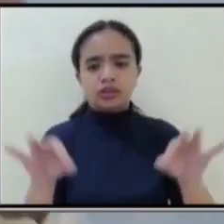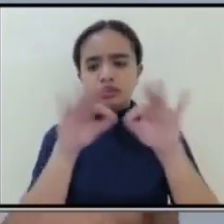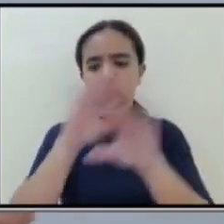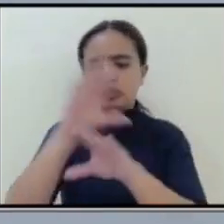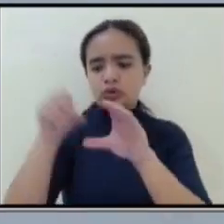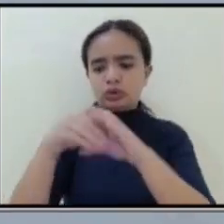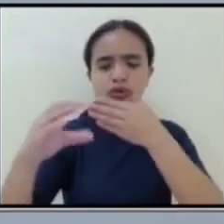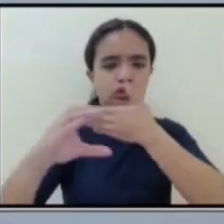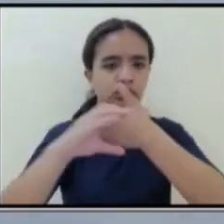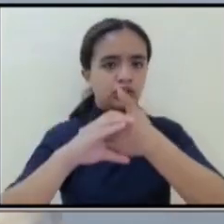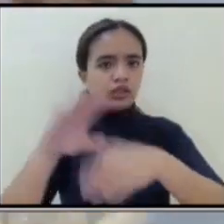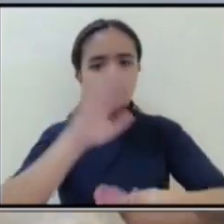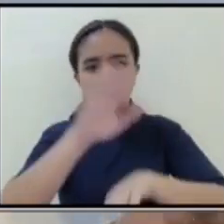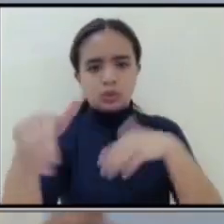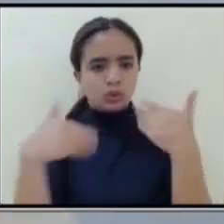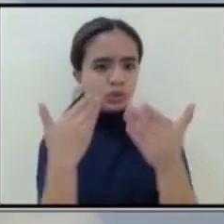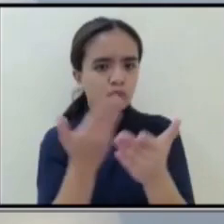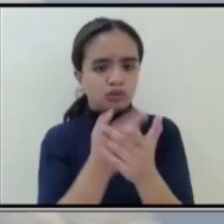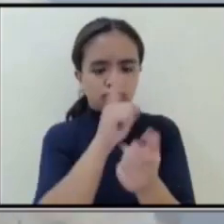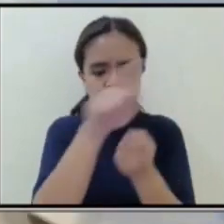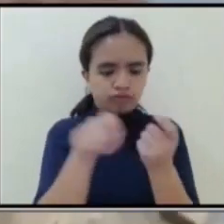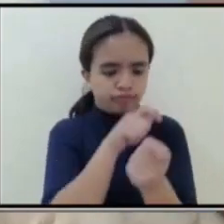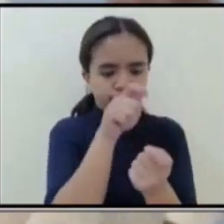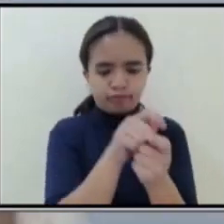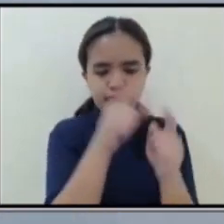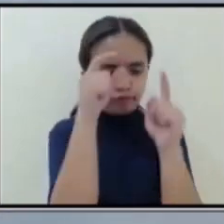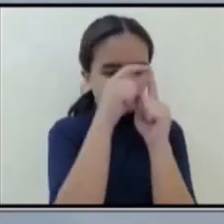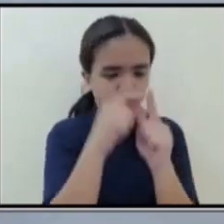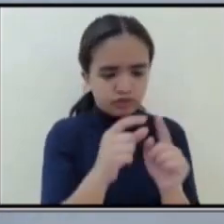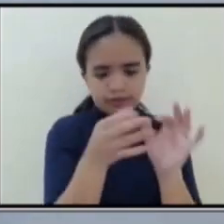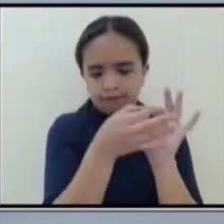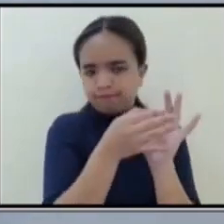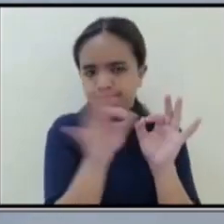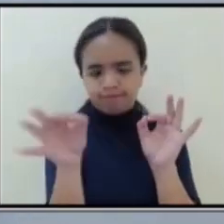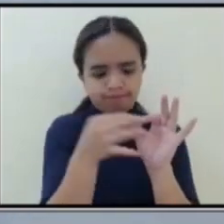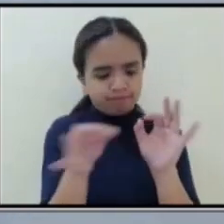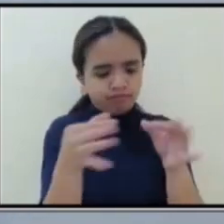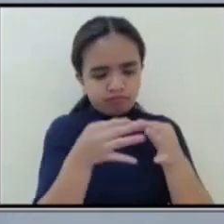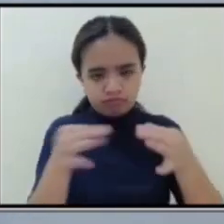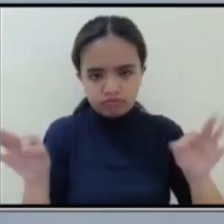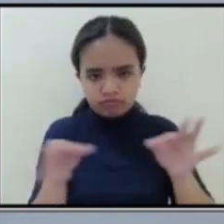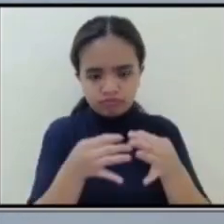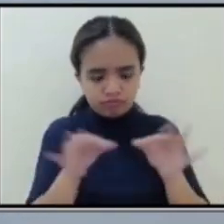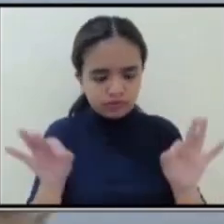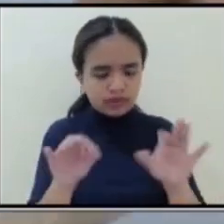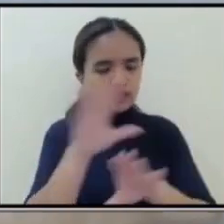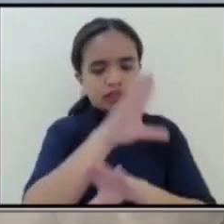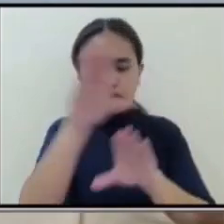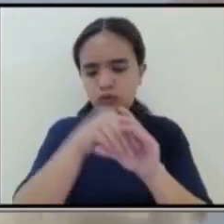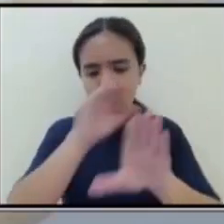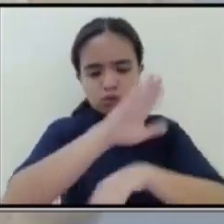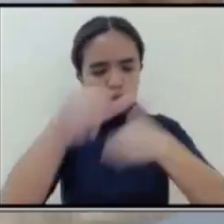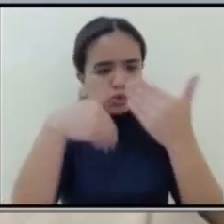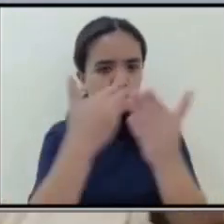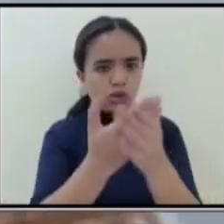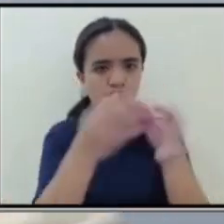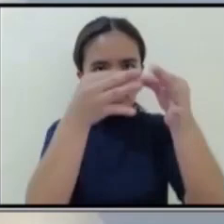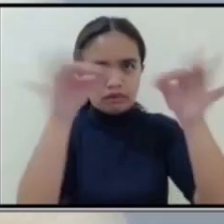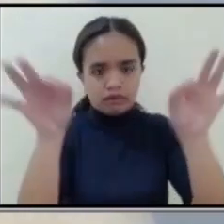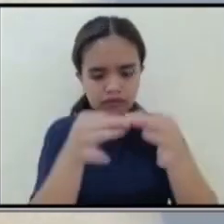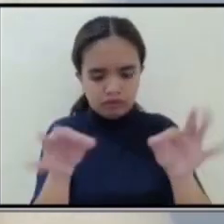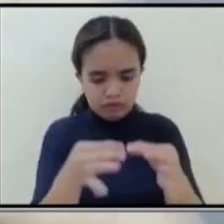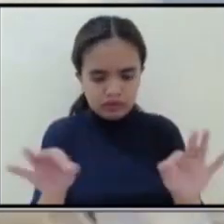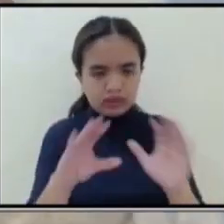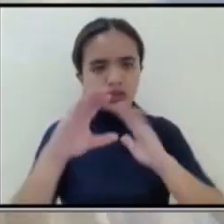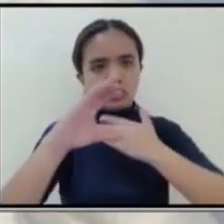exact wordings, phrases, statements, and even including all the paragraphs in the contract and the provisions